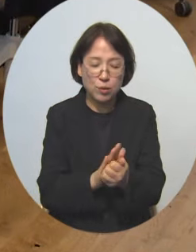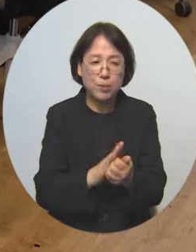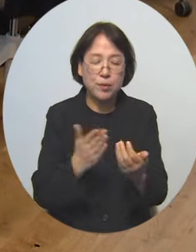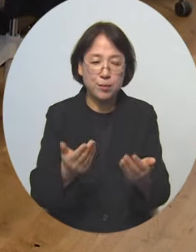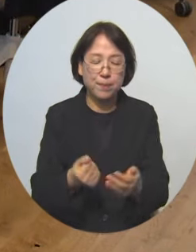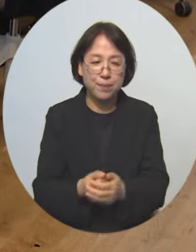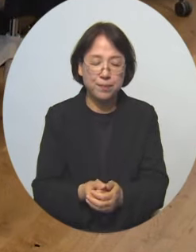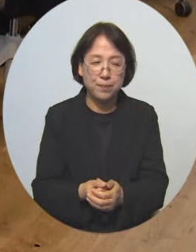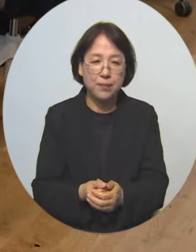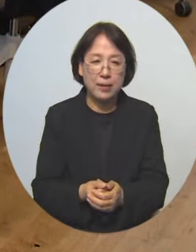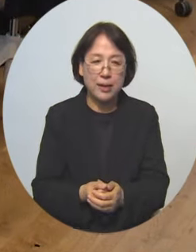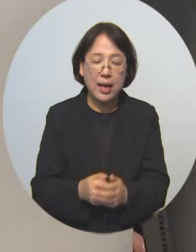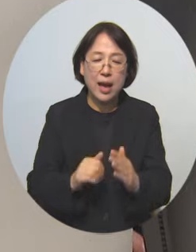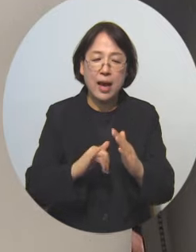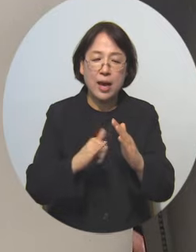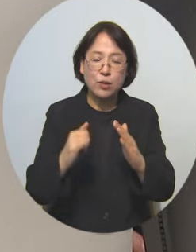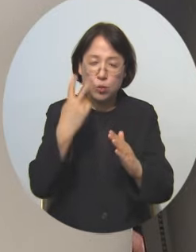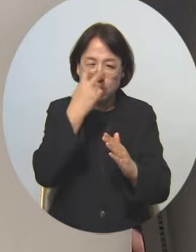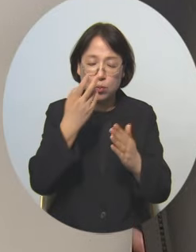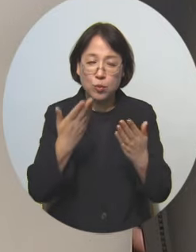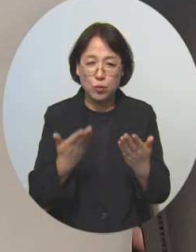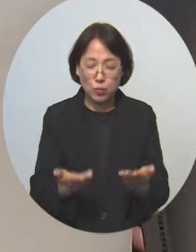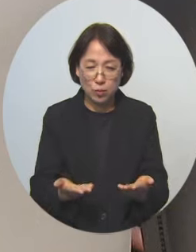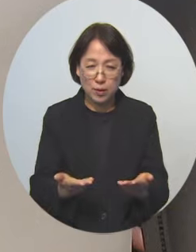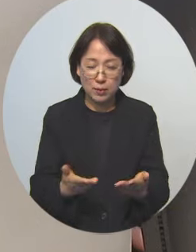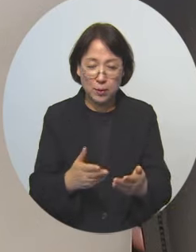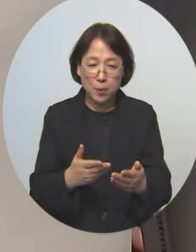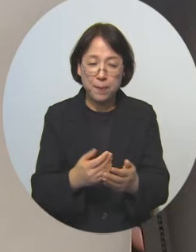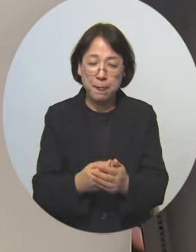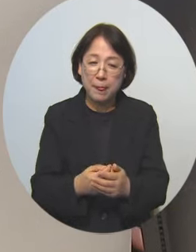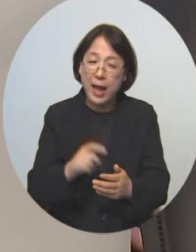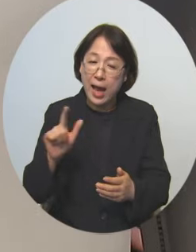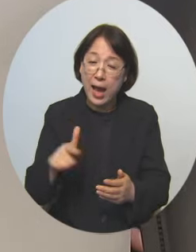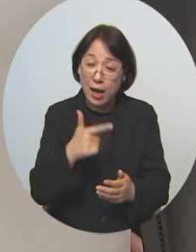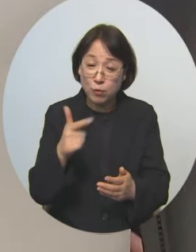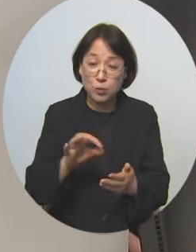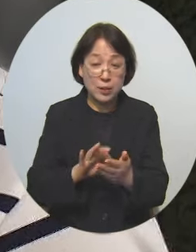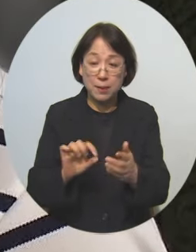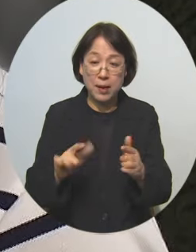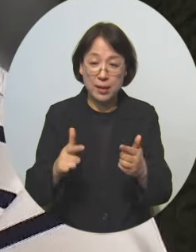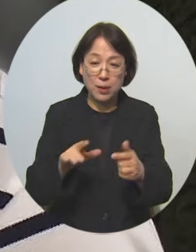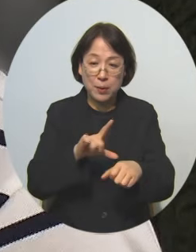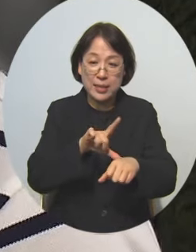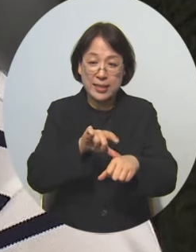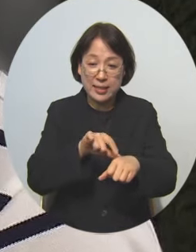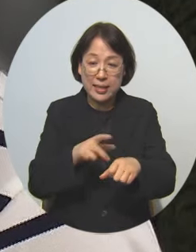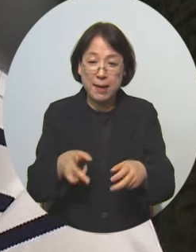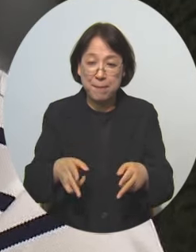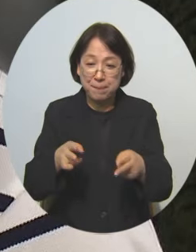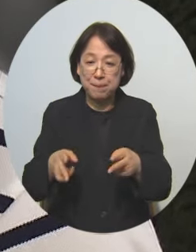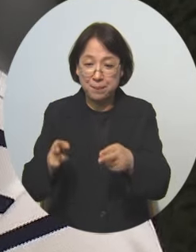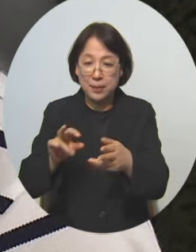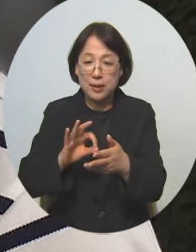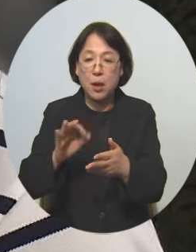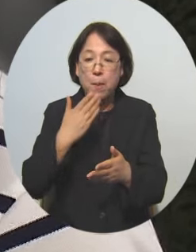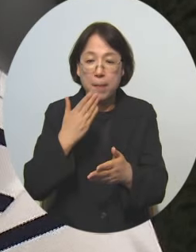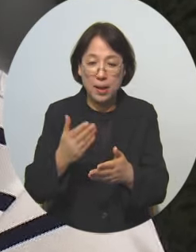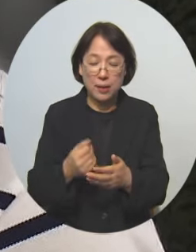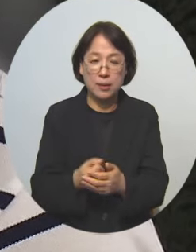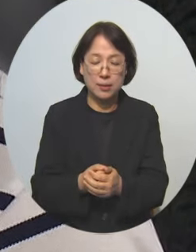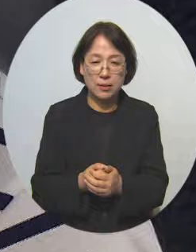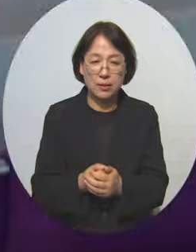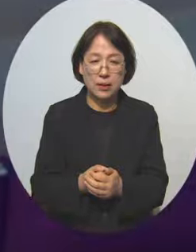1단위로 사용하는 가족 돌봄 휴가 등도 시간 단위로 유연하게 쓸 수 있도록 개선할 예정입니다. 이와